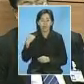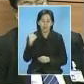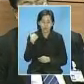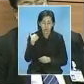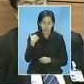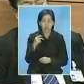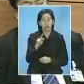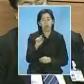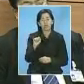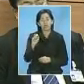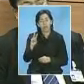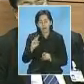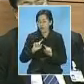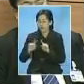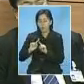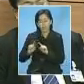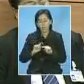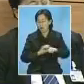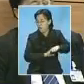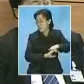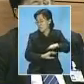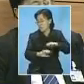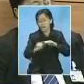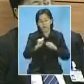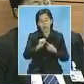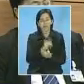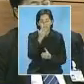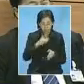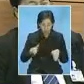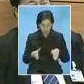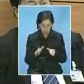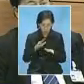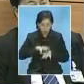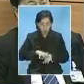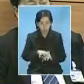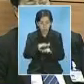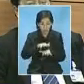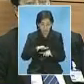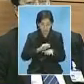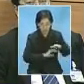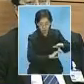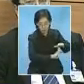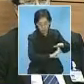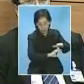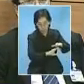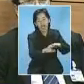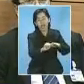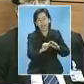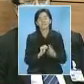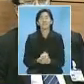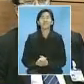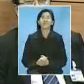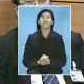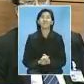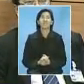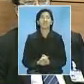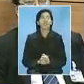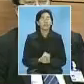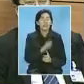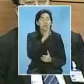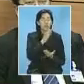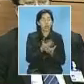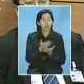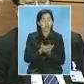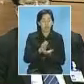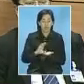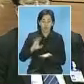คลองสามวาทุกด้านเนี่ได้หมดเลยครับเพราะว่าเราอาศัยเขตคลองเป็นเขตการแบ่งเขตพื้นที่แต่ถ้าเราลงทุนลักษณะ